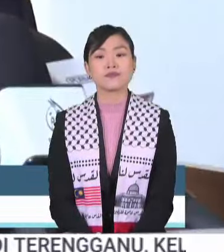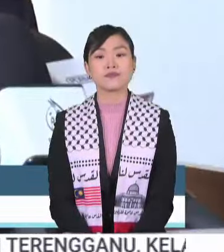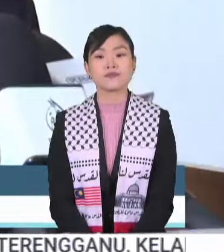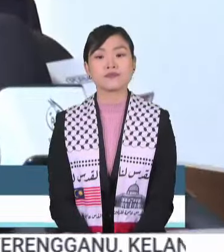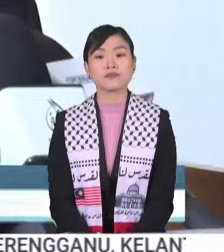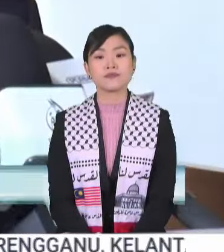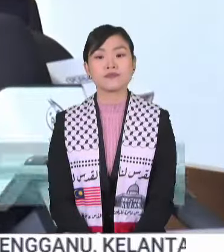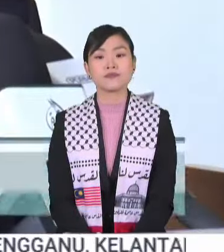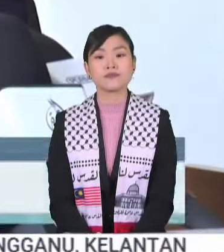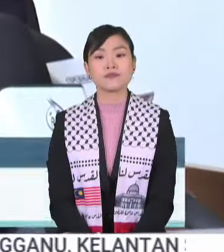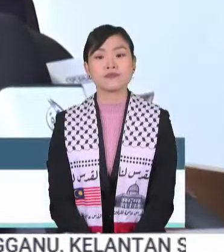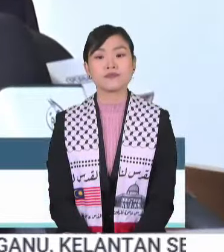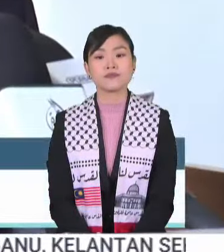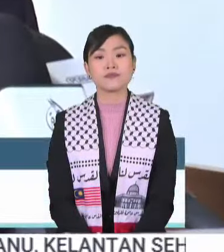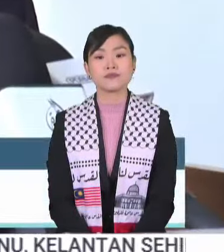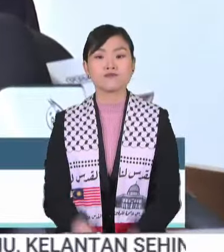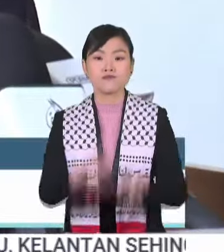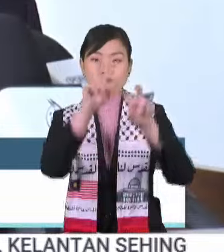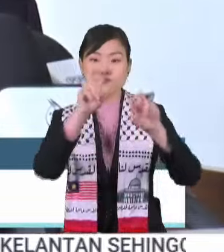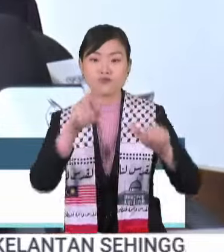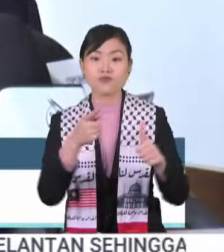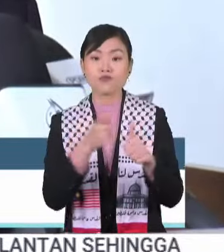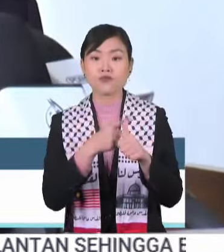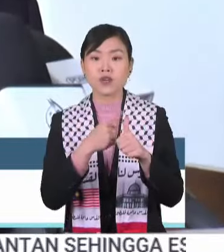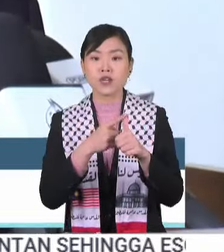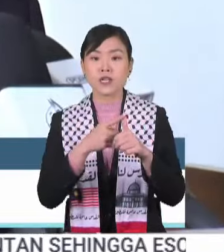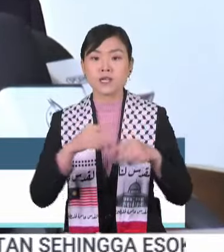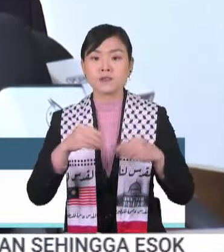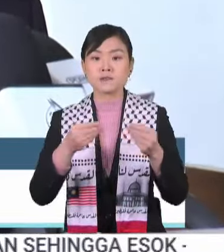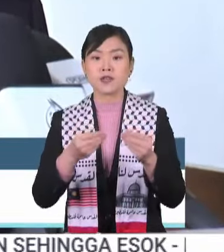siasatan pertama kita adalah di bawah